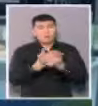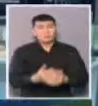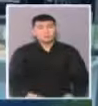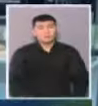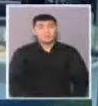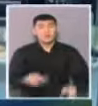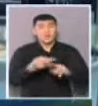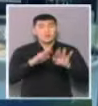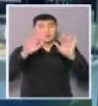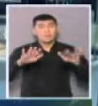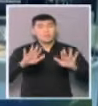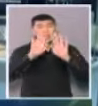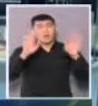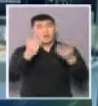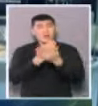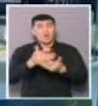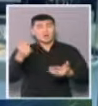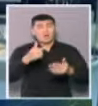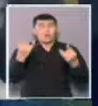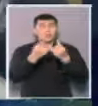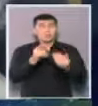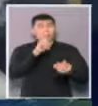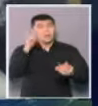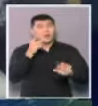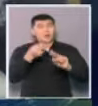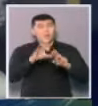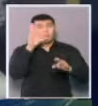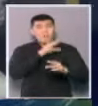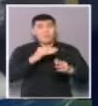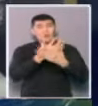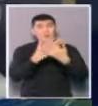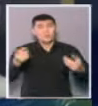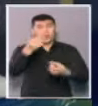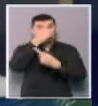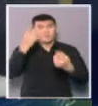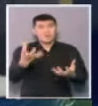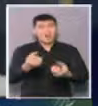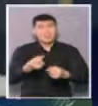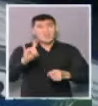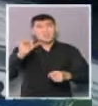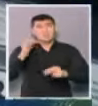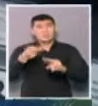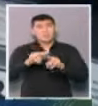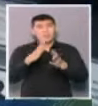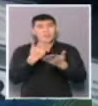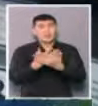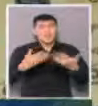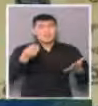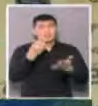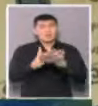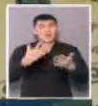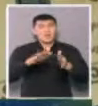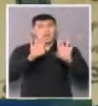В этом историческом музее жители Атырау, гости города, молодежь могут узнать много информации о Рыспае Габдиеве. В числе ценных